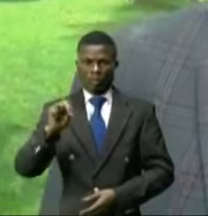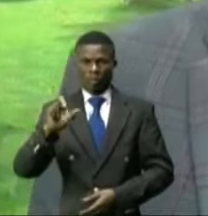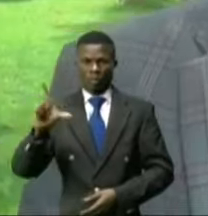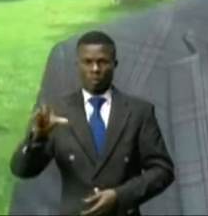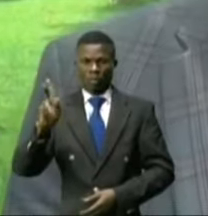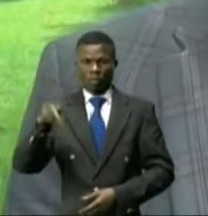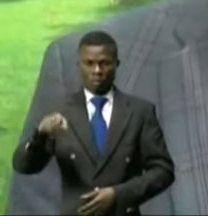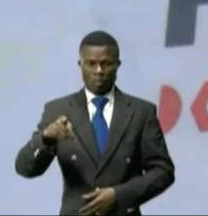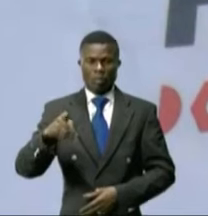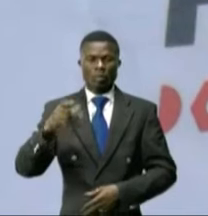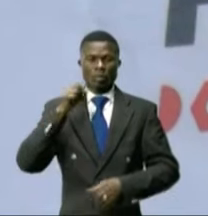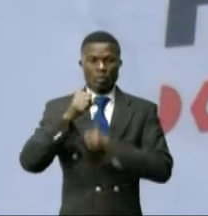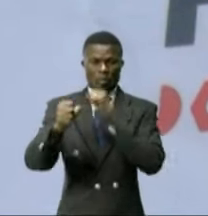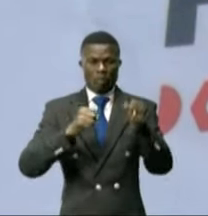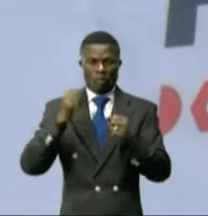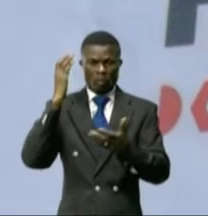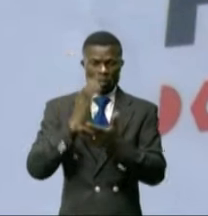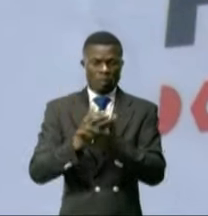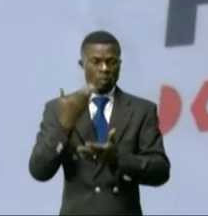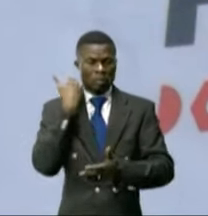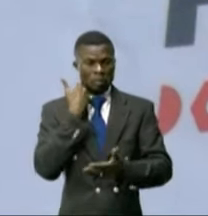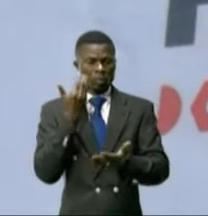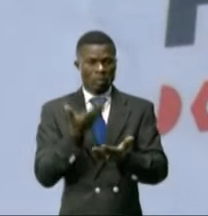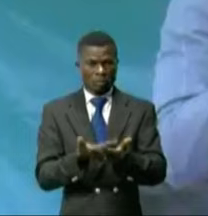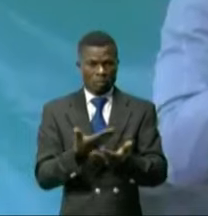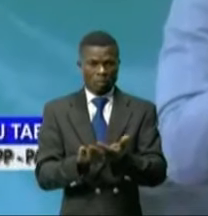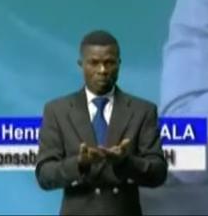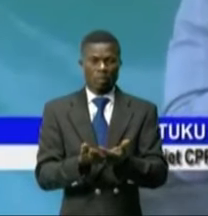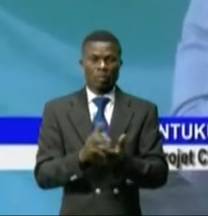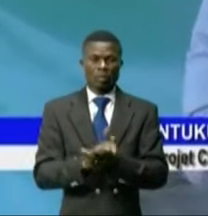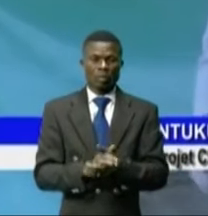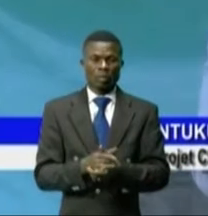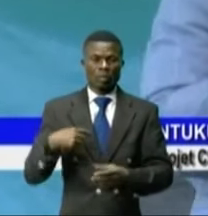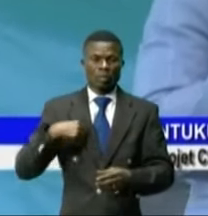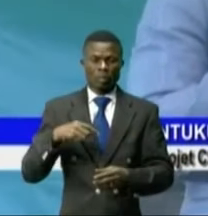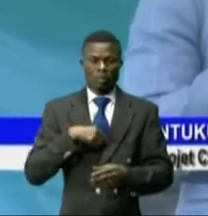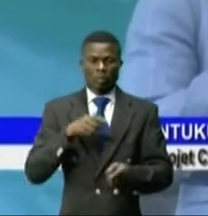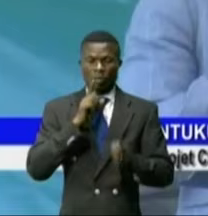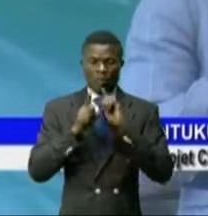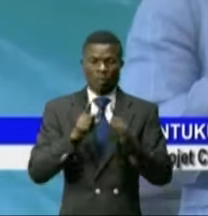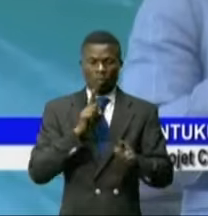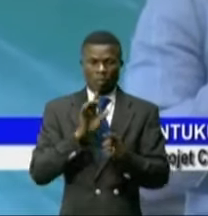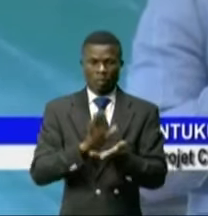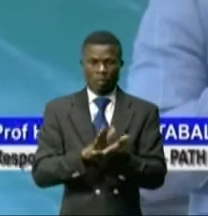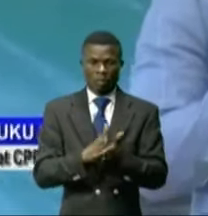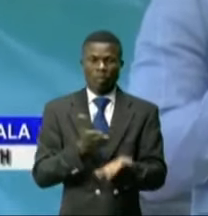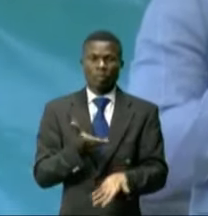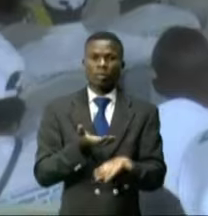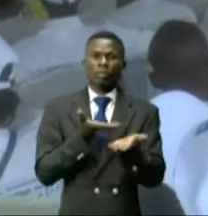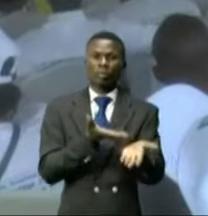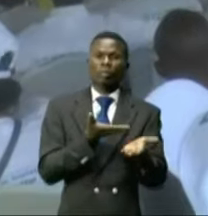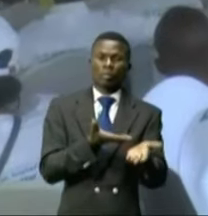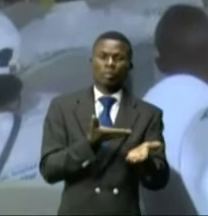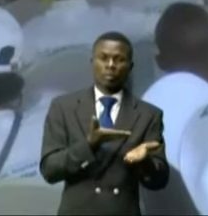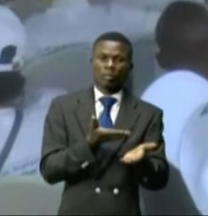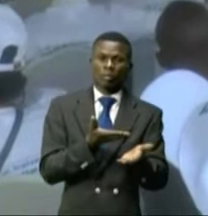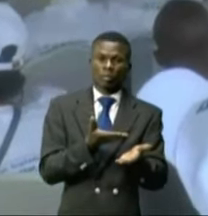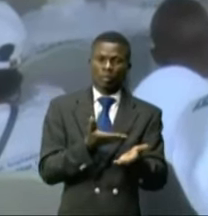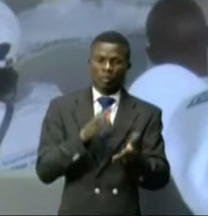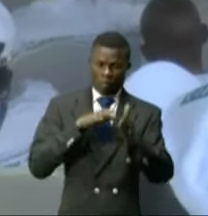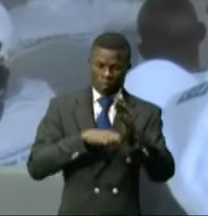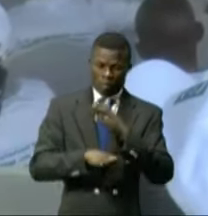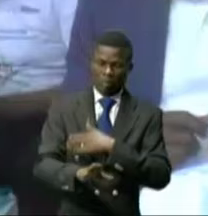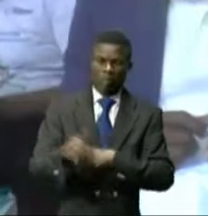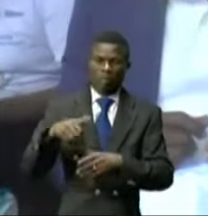la malaria aux côtés des paquets existants. Nous sommes très fiers de pouvoir accompagner le PNLP et le pays.